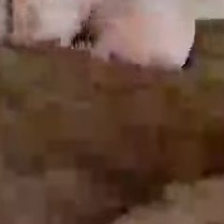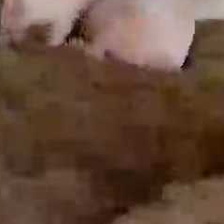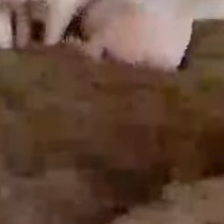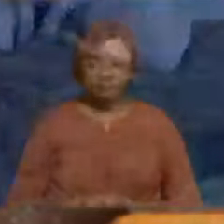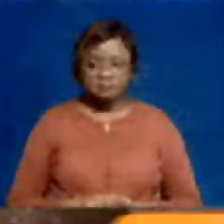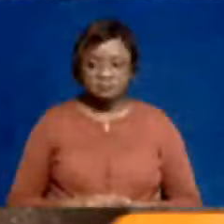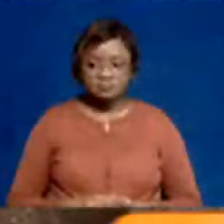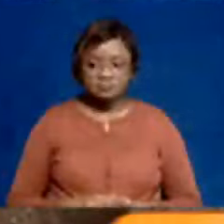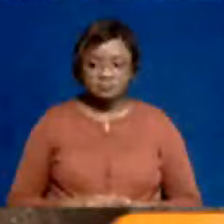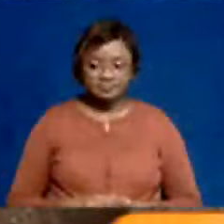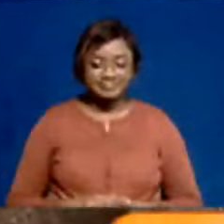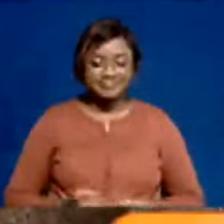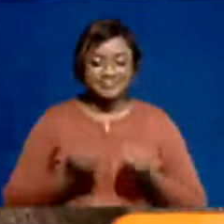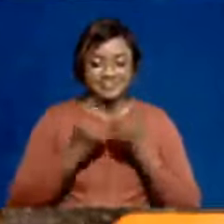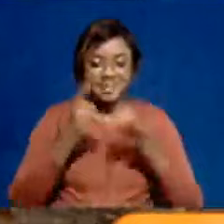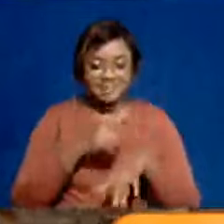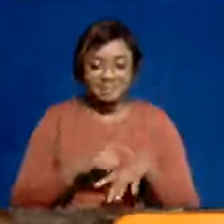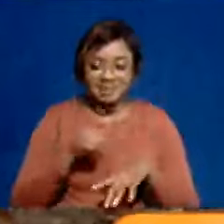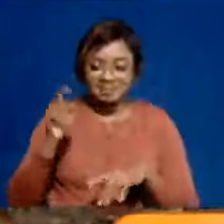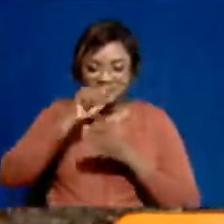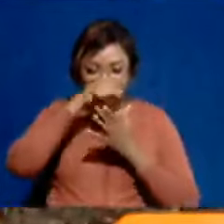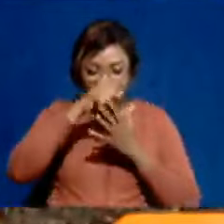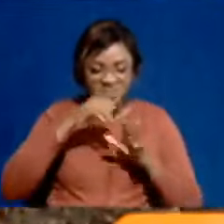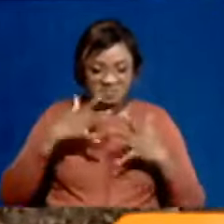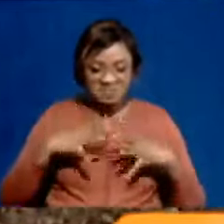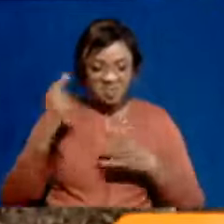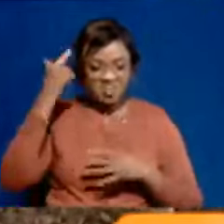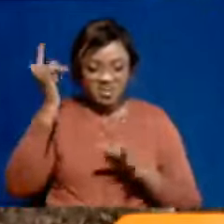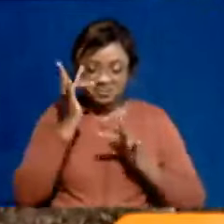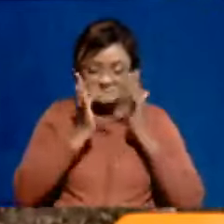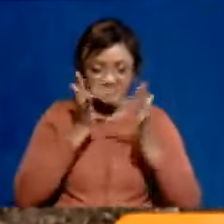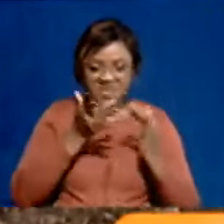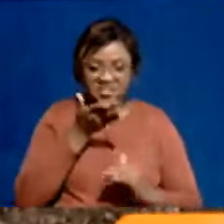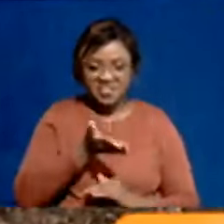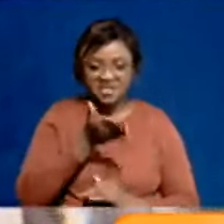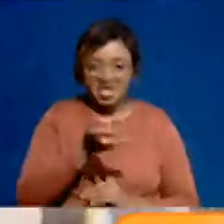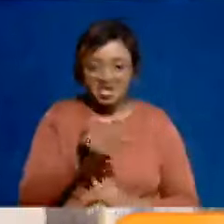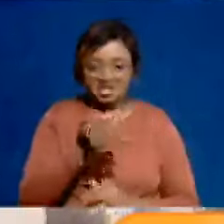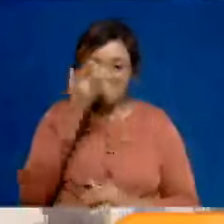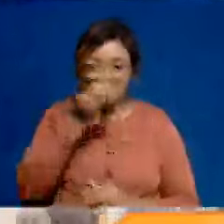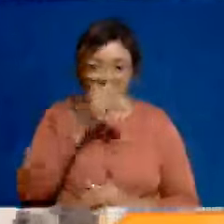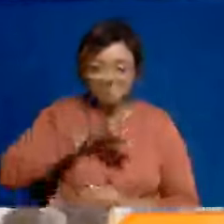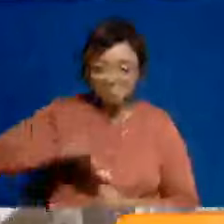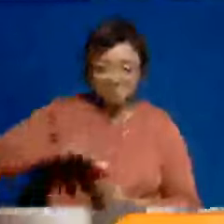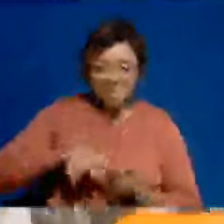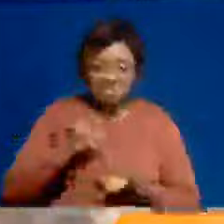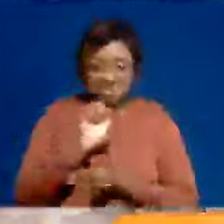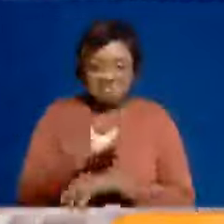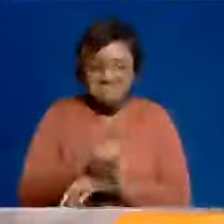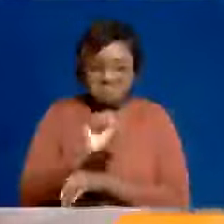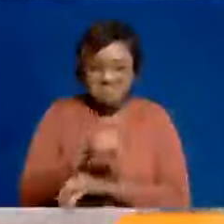Mara nyingi, ufugaji wa nguruwe unahusishwa na uvundo unaotokana na mabaki ya chakula na kinyesi cha mifugo